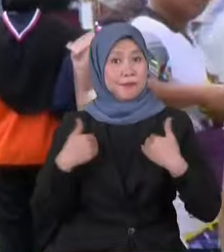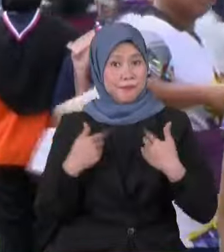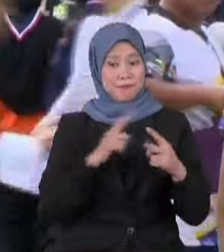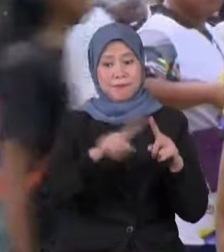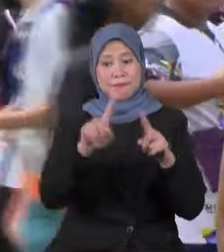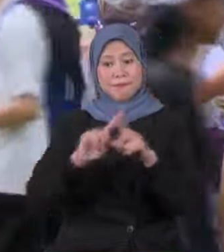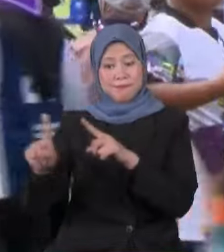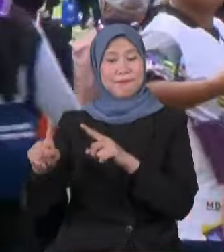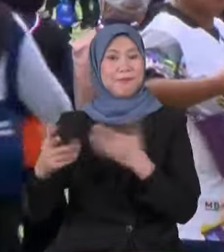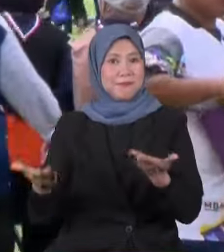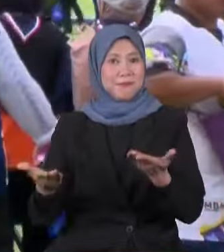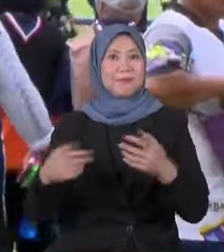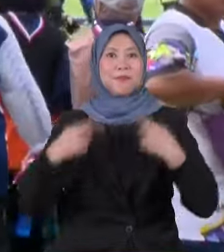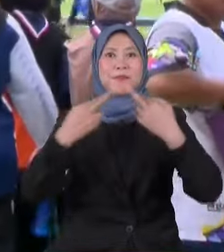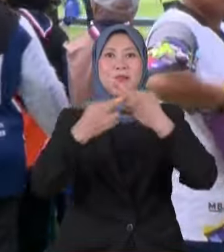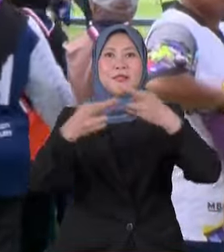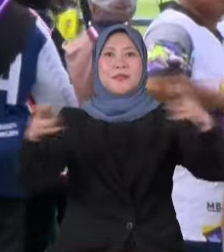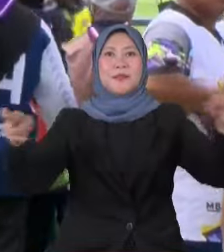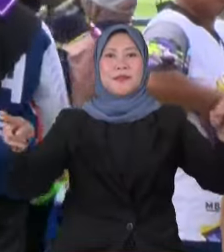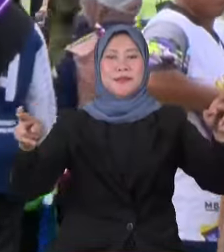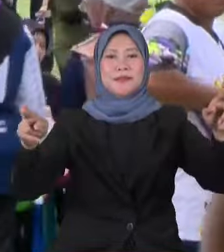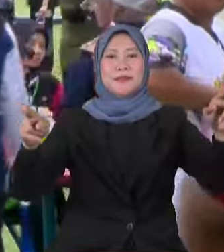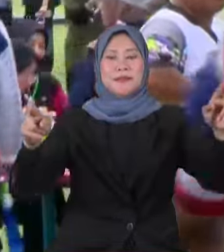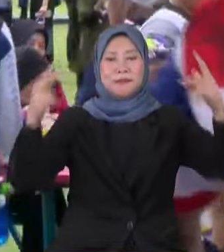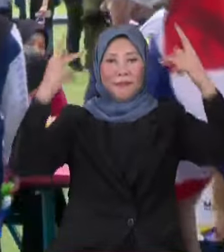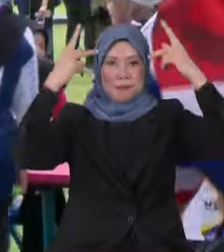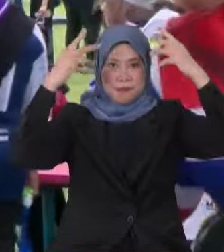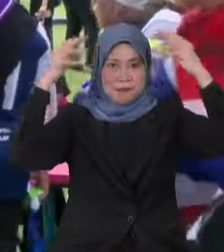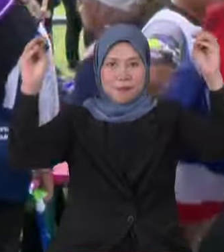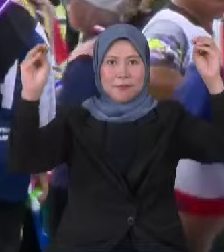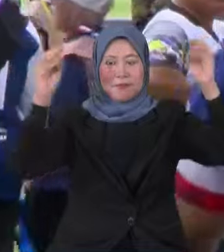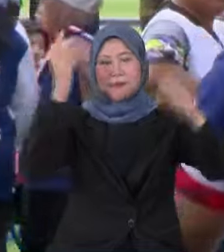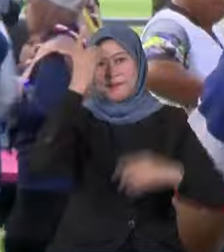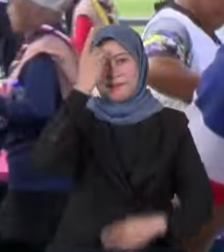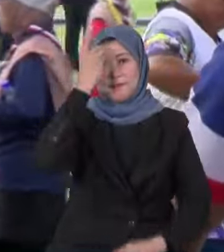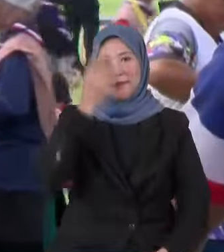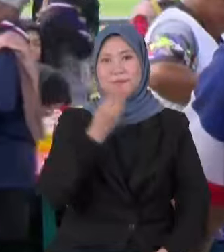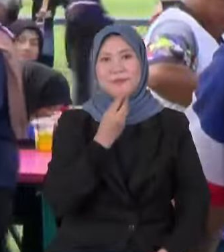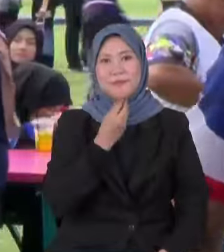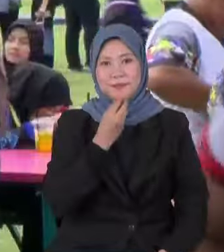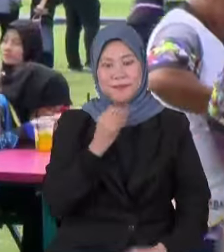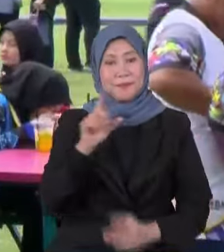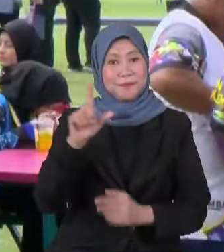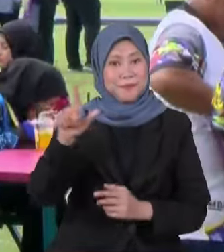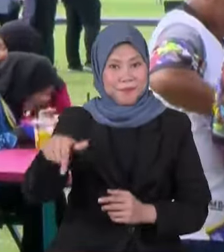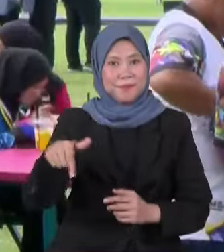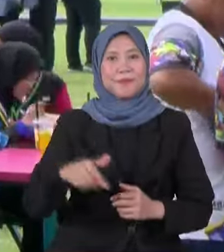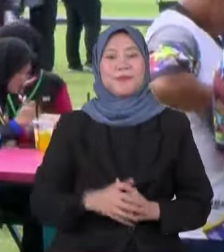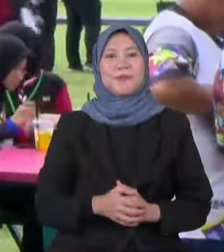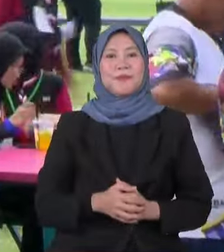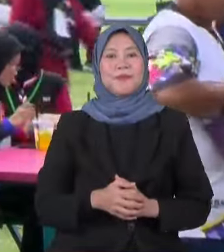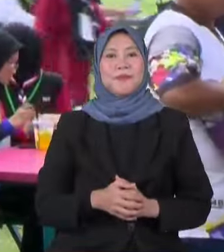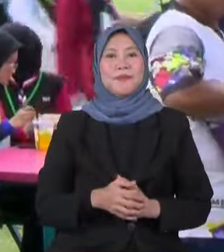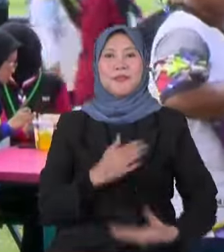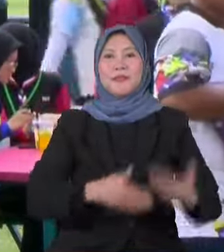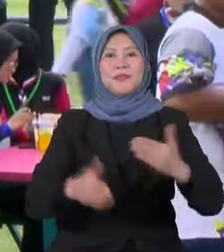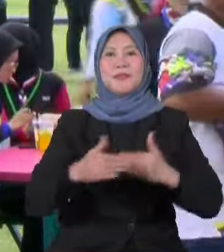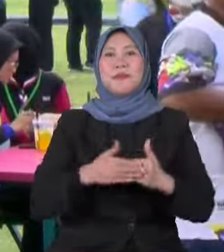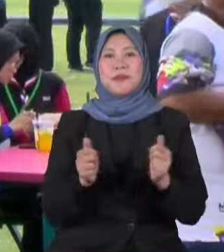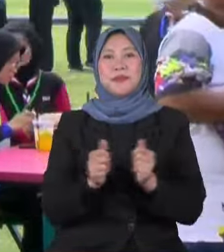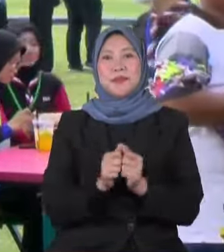acara perasmiannya yang akan disempurnakan oleh Yang Amat Berhormat Perdana Menteri Datuk Seri Anwar Ibrahim sebentar saja lagi. Kita kembali lagi bersama